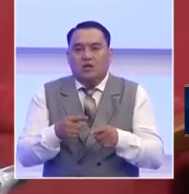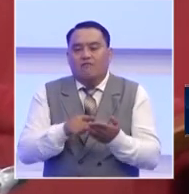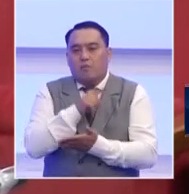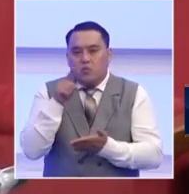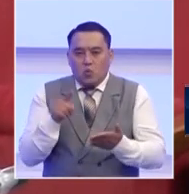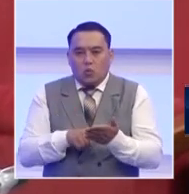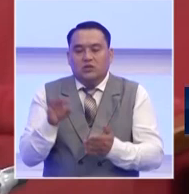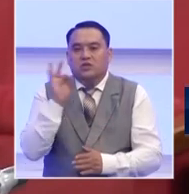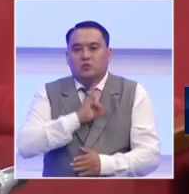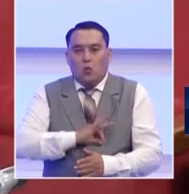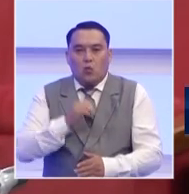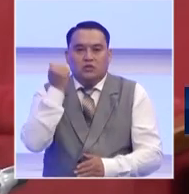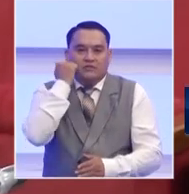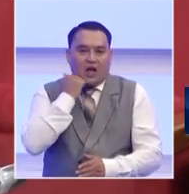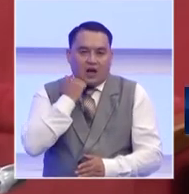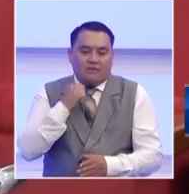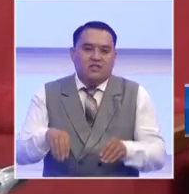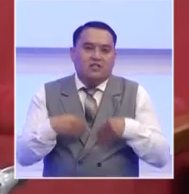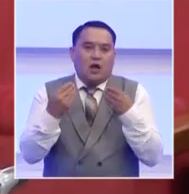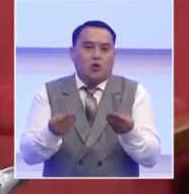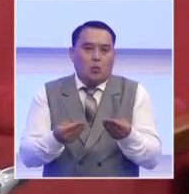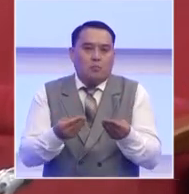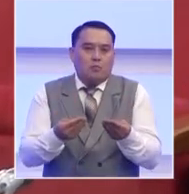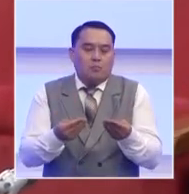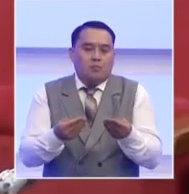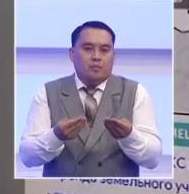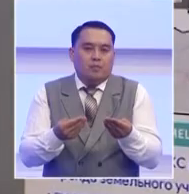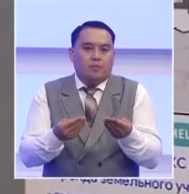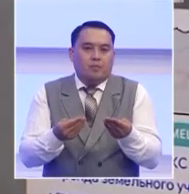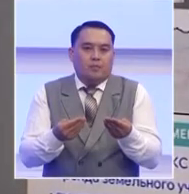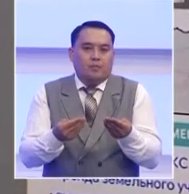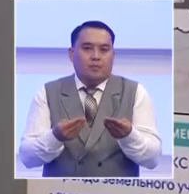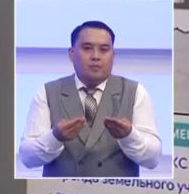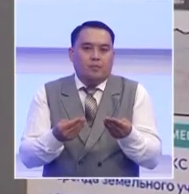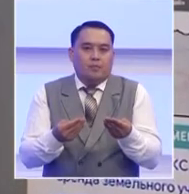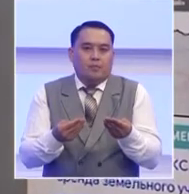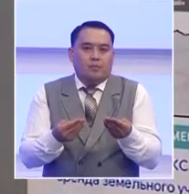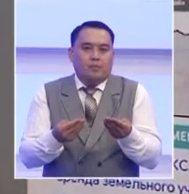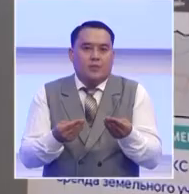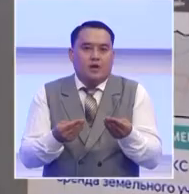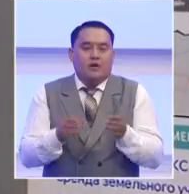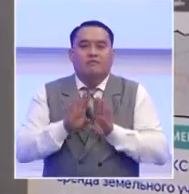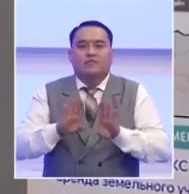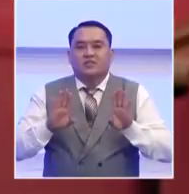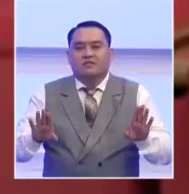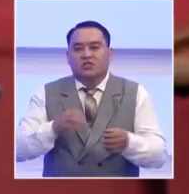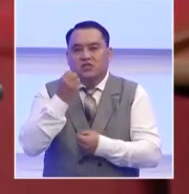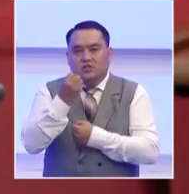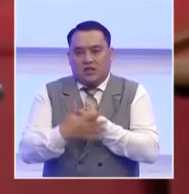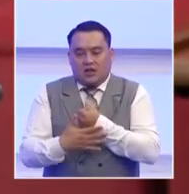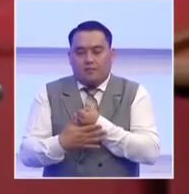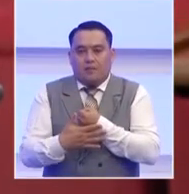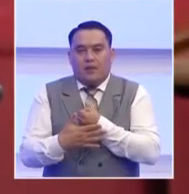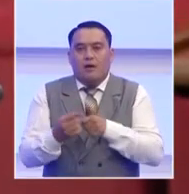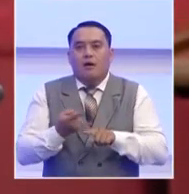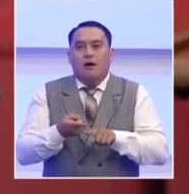вопросов использования старого здания, где переход был, как выставочного центра.